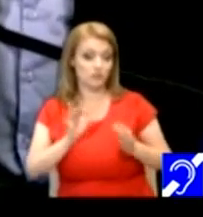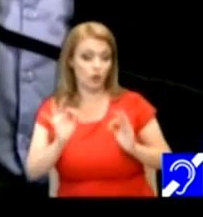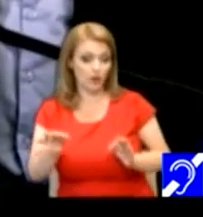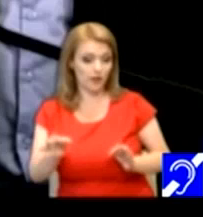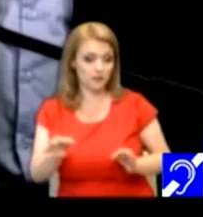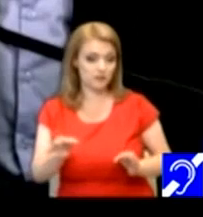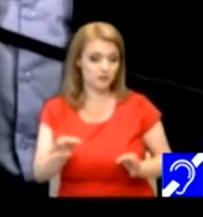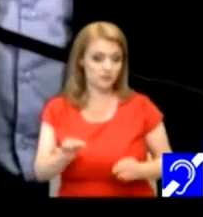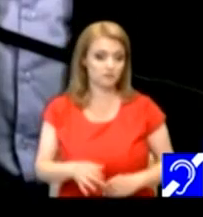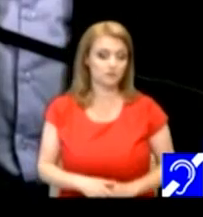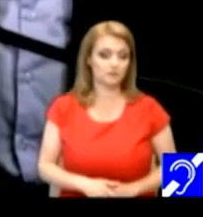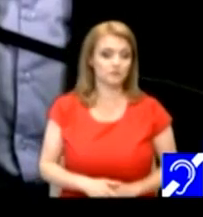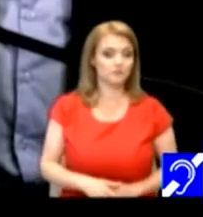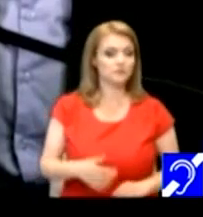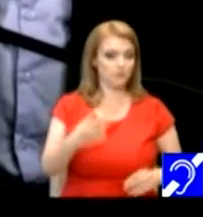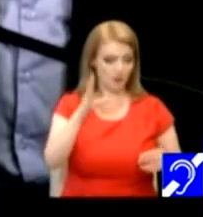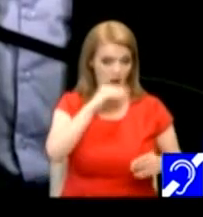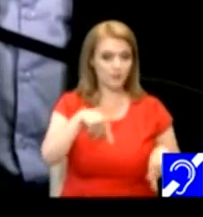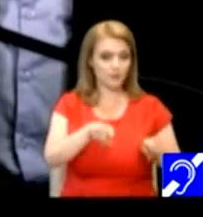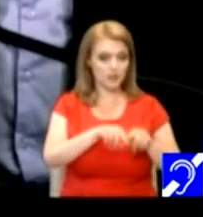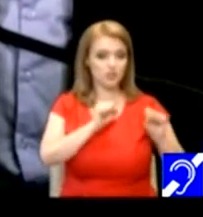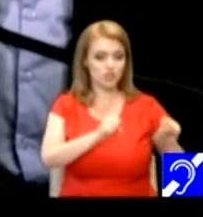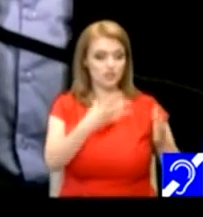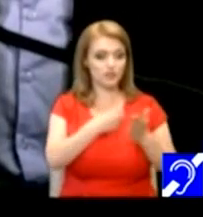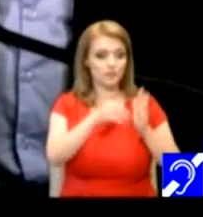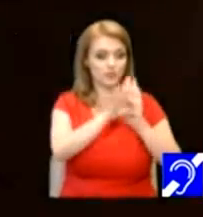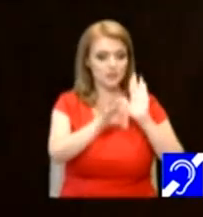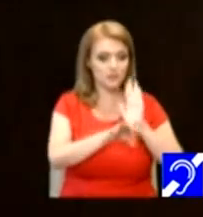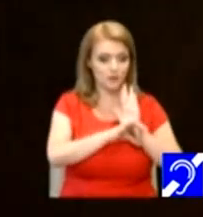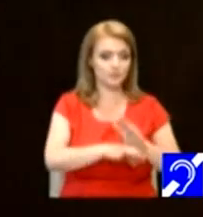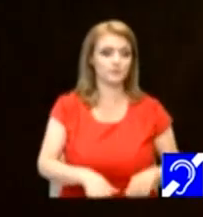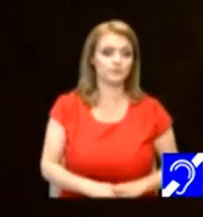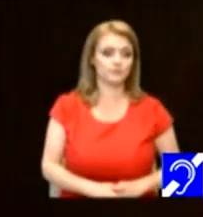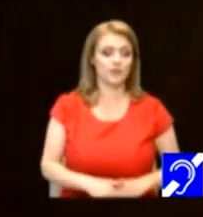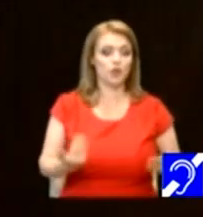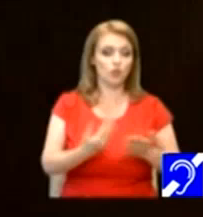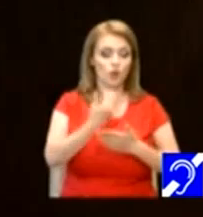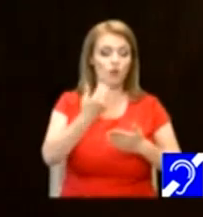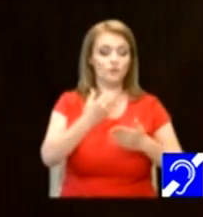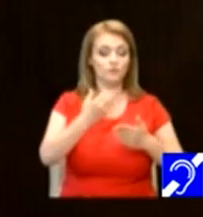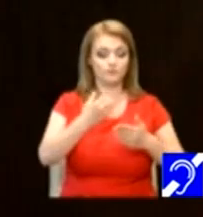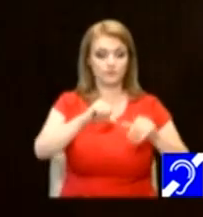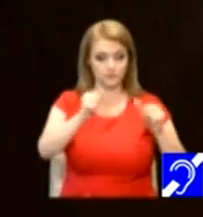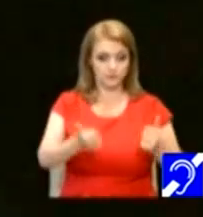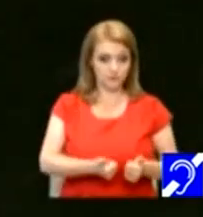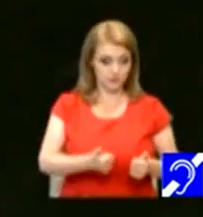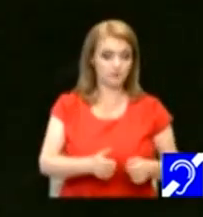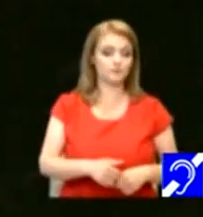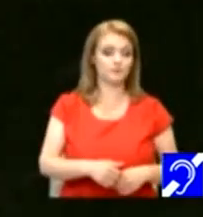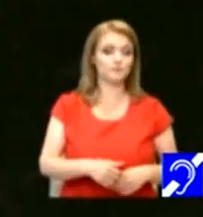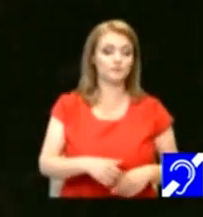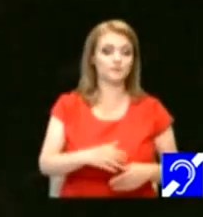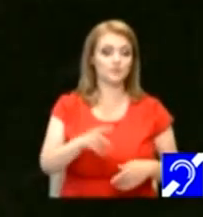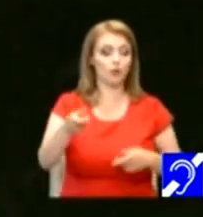и това да бъдеш опозиция, честен и достоен начин да се устояваш принципите. Noua formațiune antisistem există un astfel de